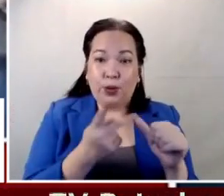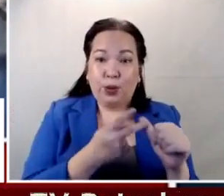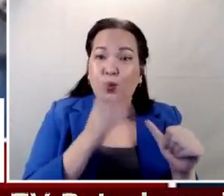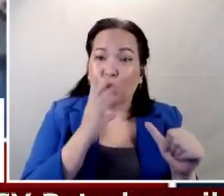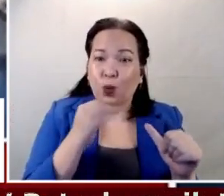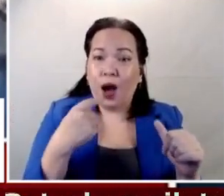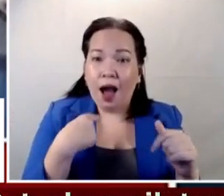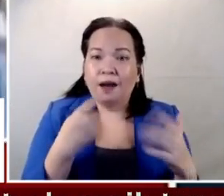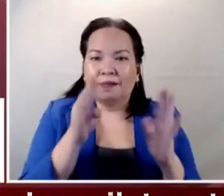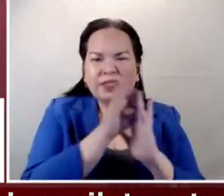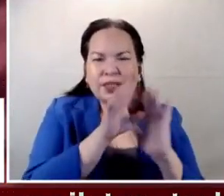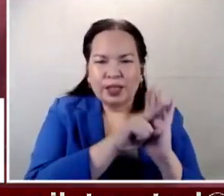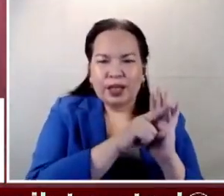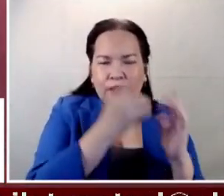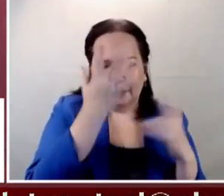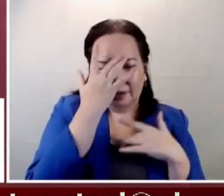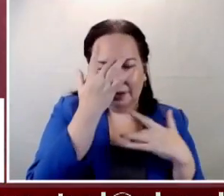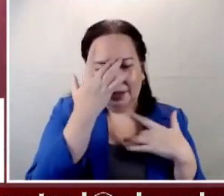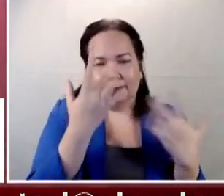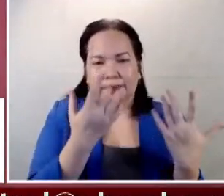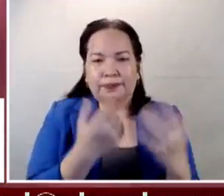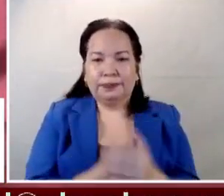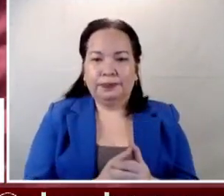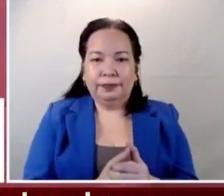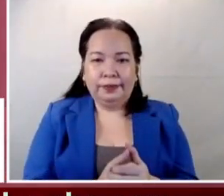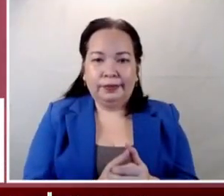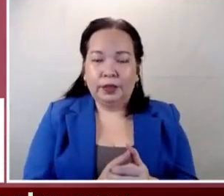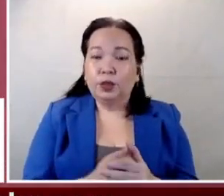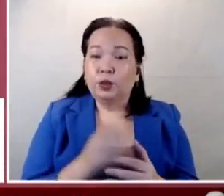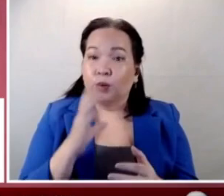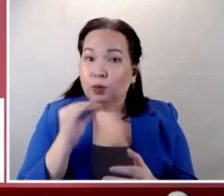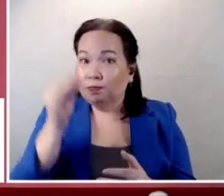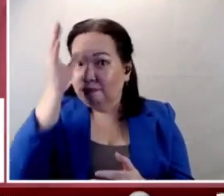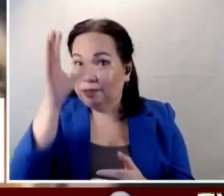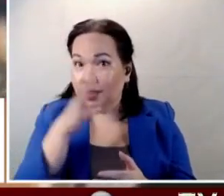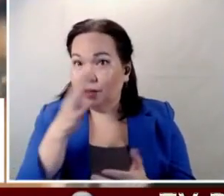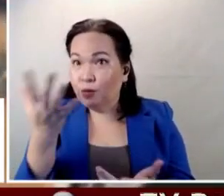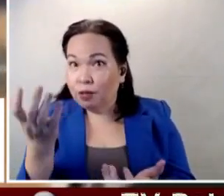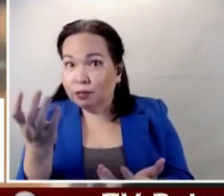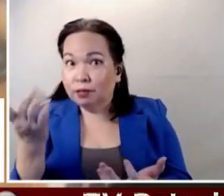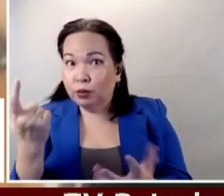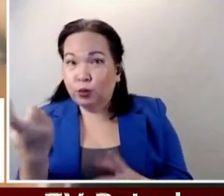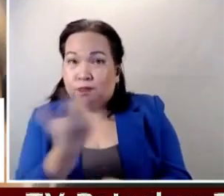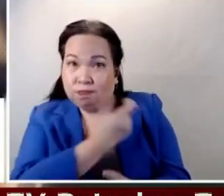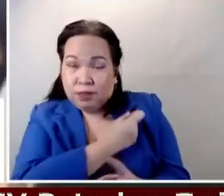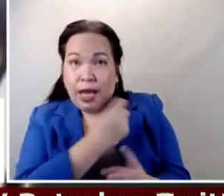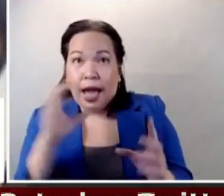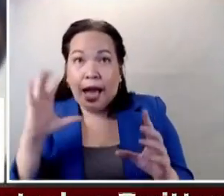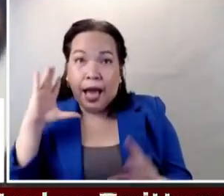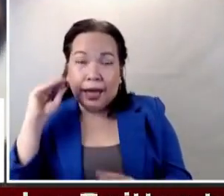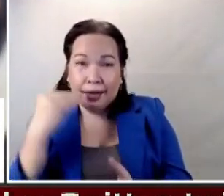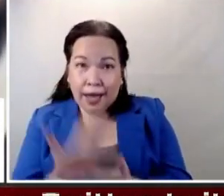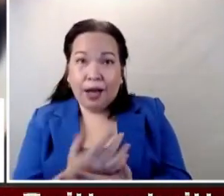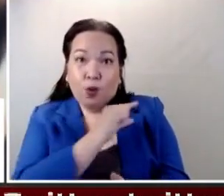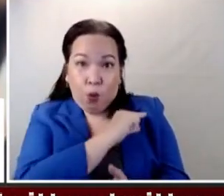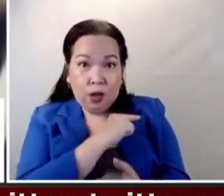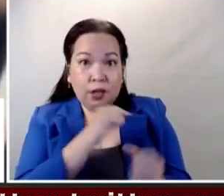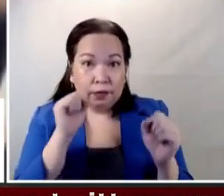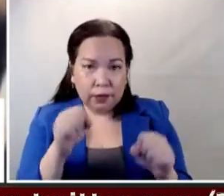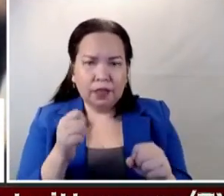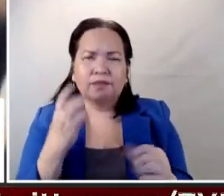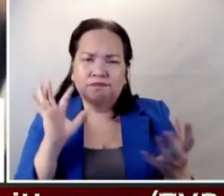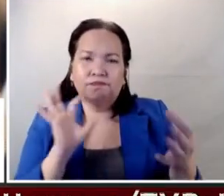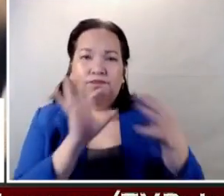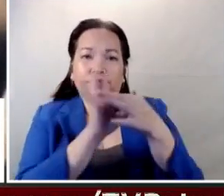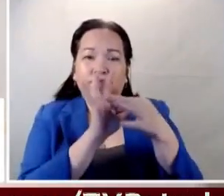may comorbidities. Sa mga magulang na gustong pabakunahan ang eligible na anak, pakipag-ugnayan lang sa kanilang LGU at